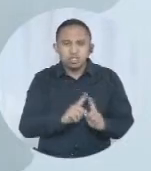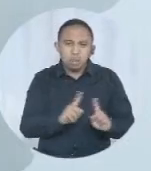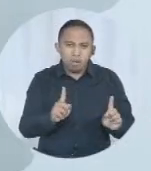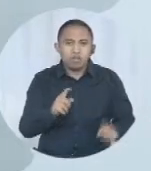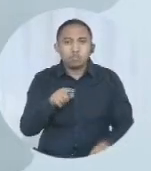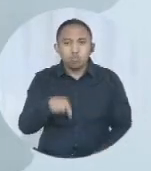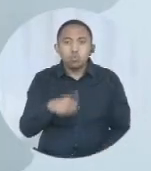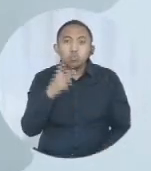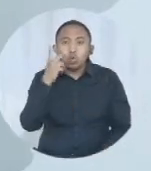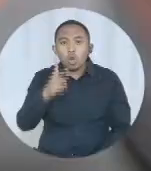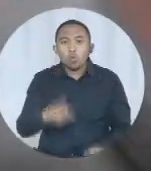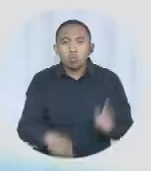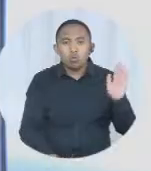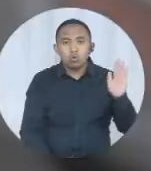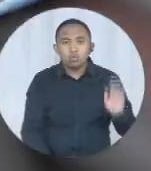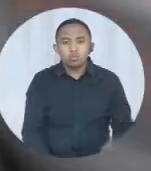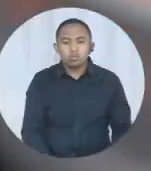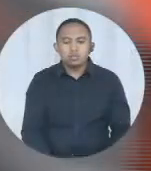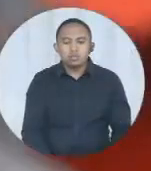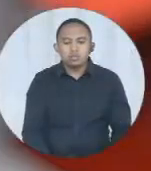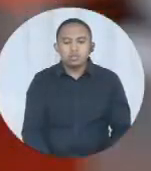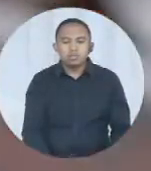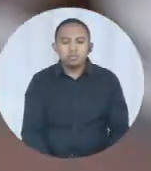anatin'ny taofantarana.